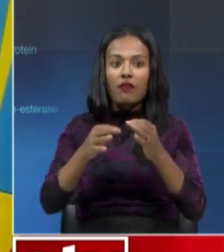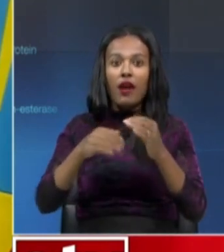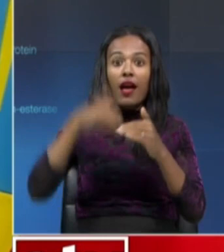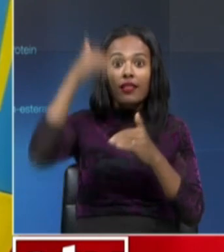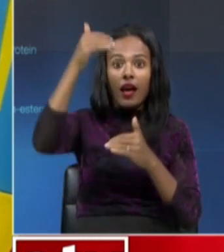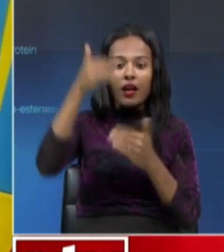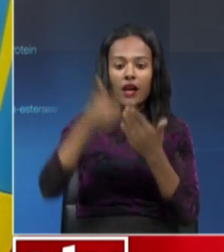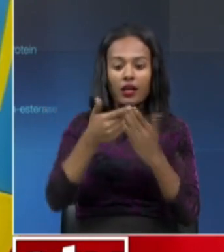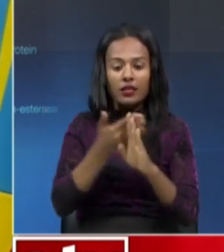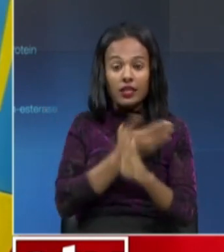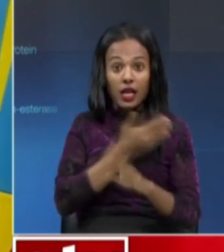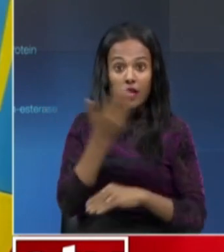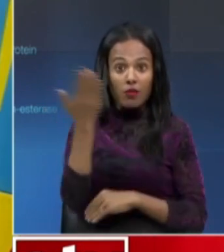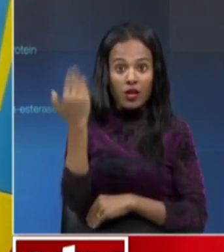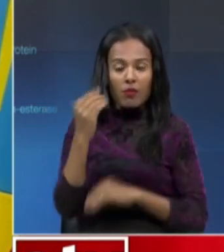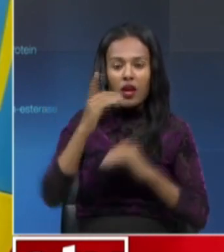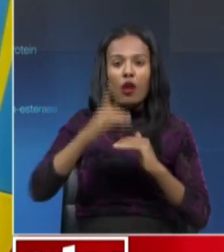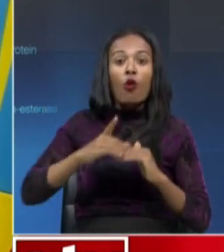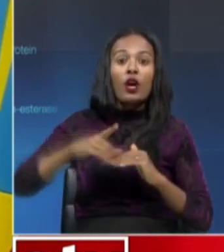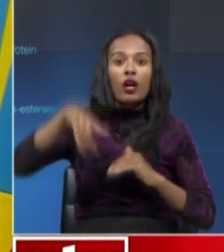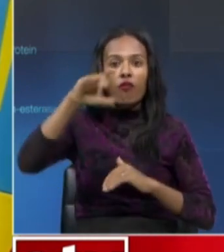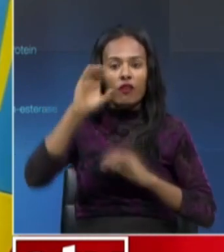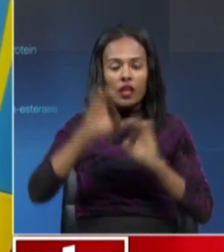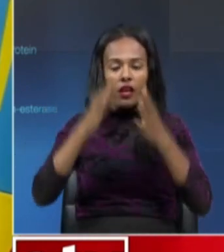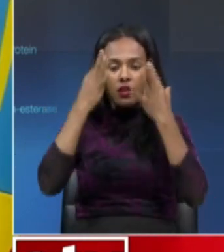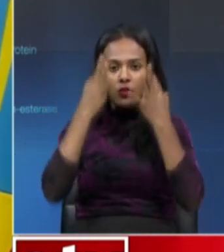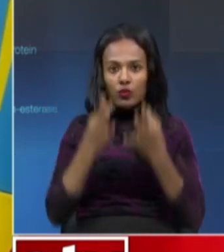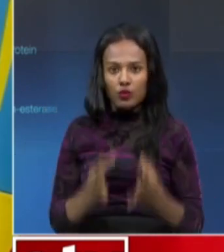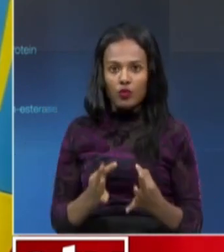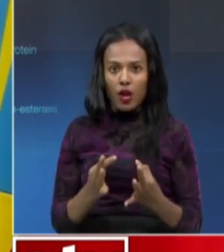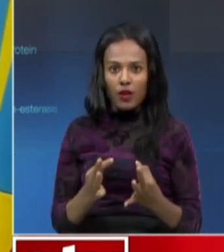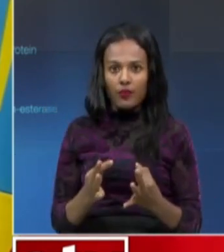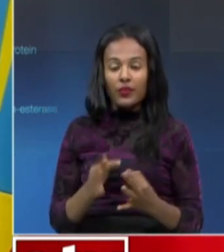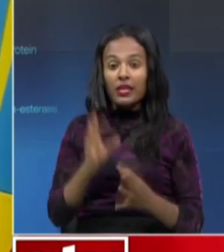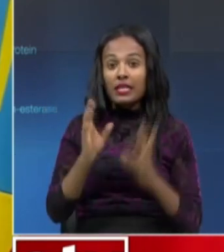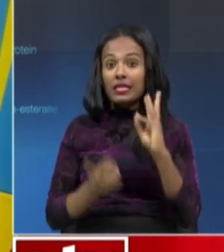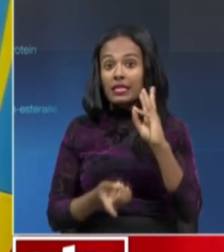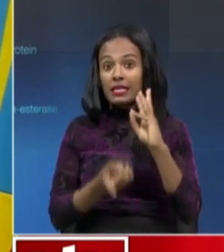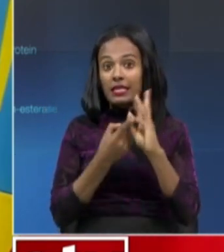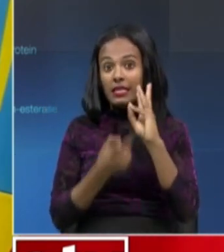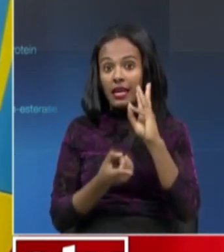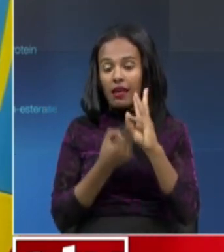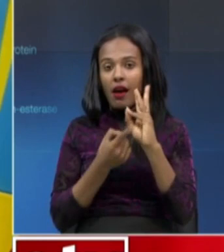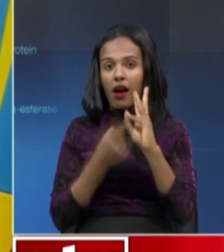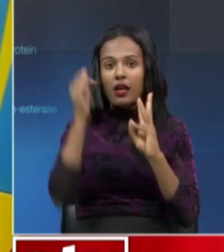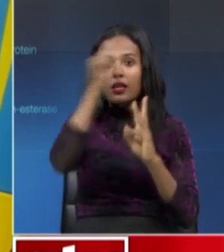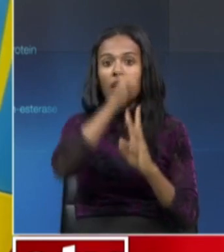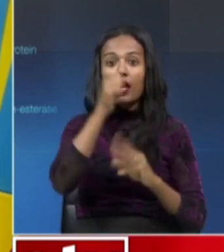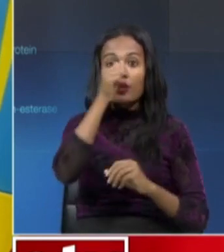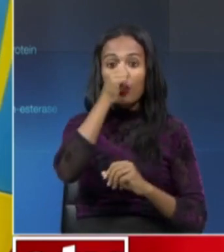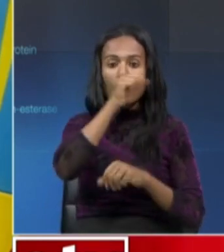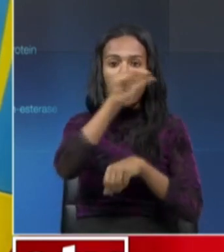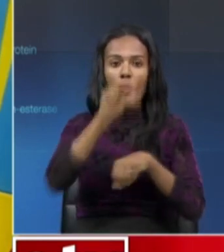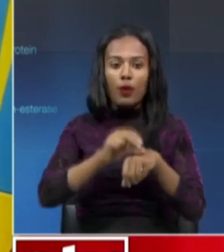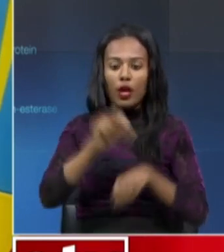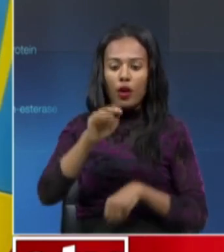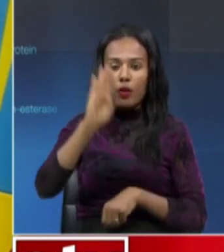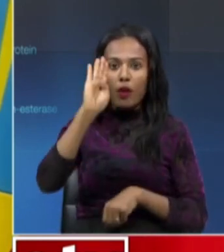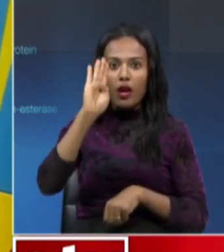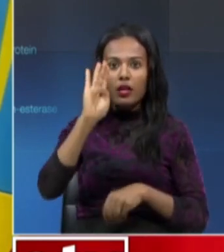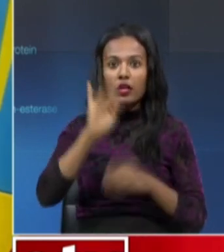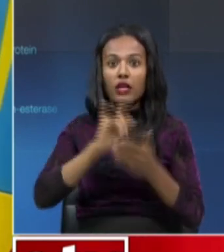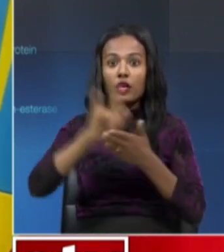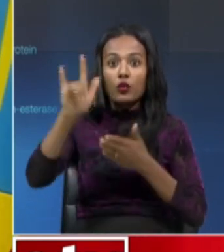ቀደም ከነበረው ከፍ እንዲያደርግ ተወስኗል። ስድስተኛ የኢትዮጵያ ብሔራዊ ባንክ ለውጭ